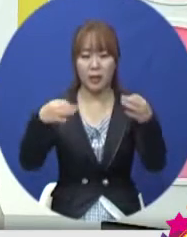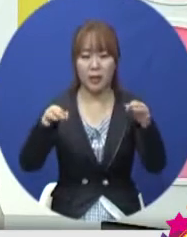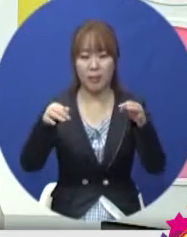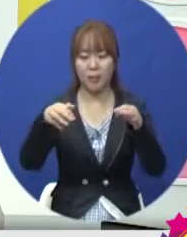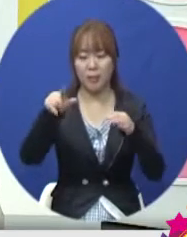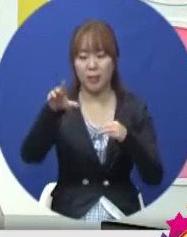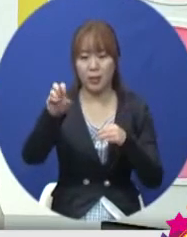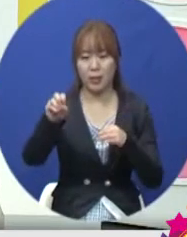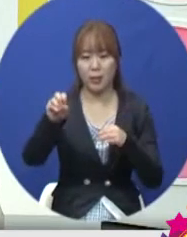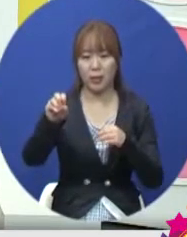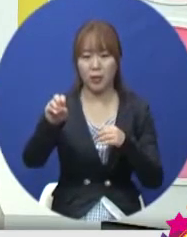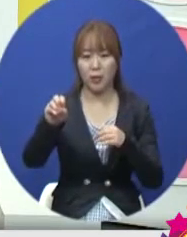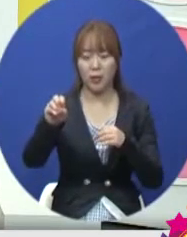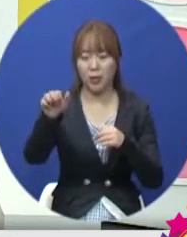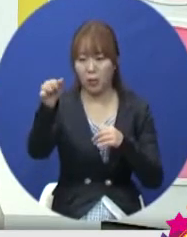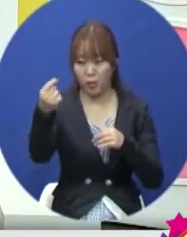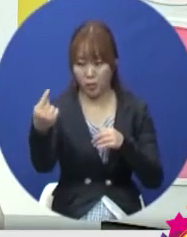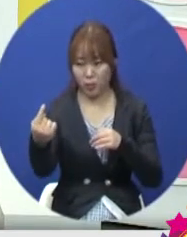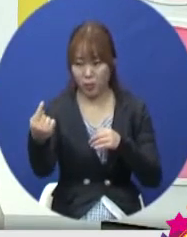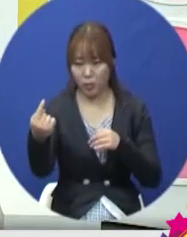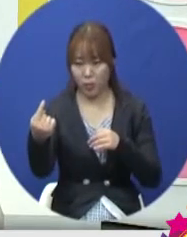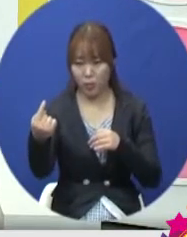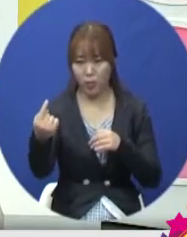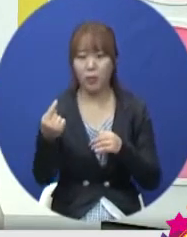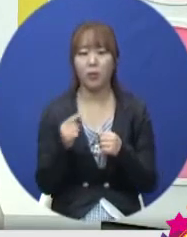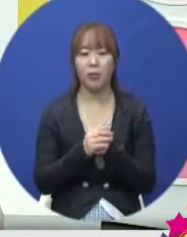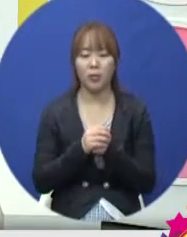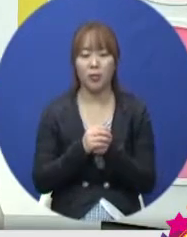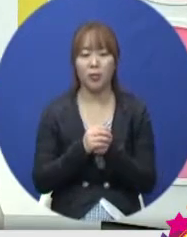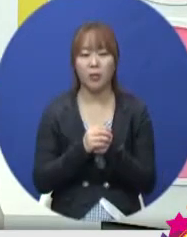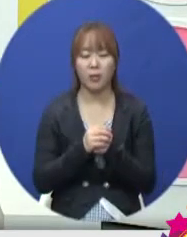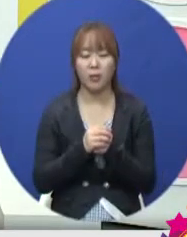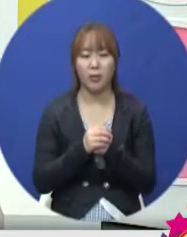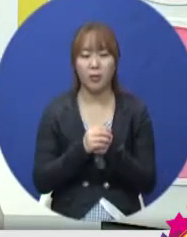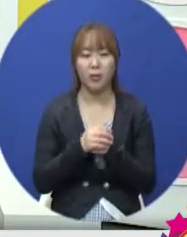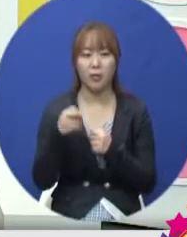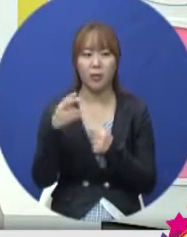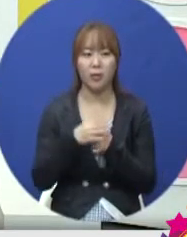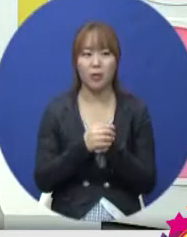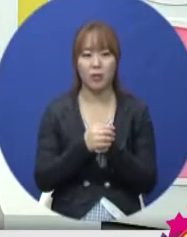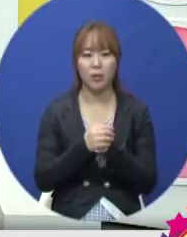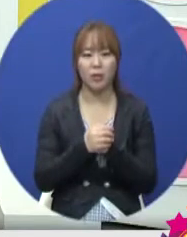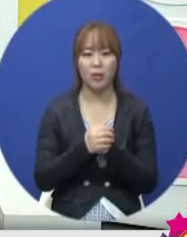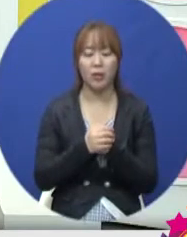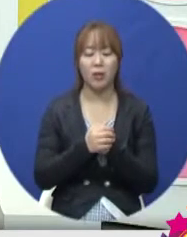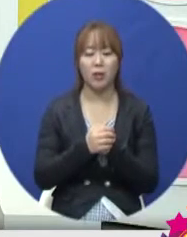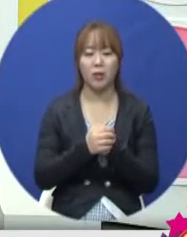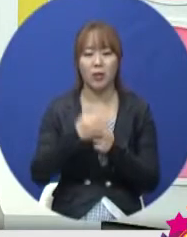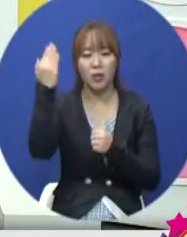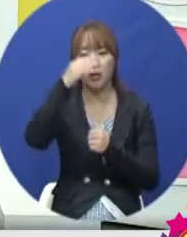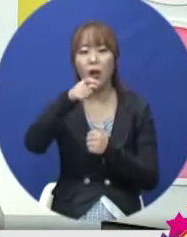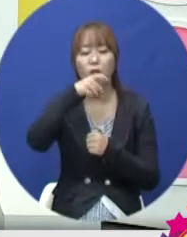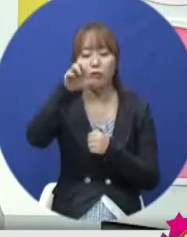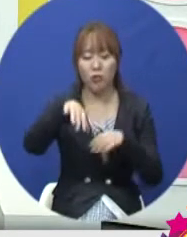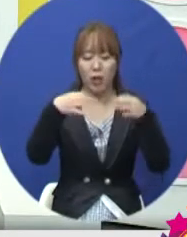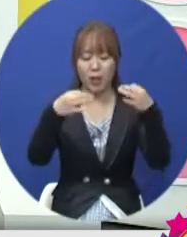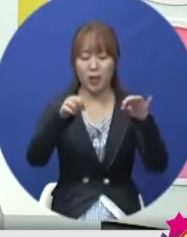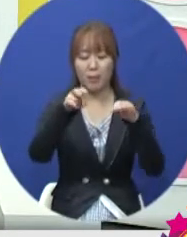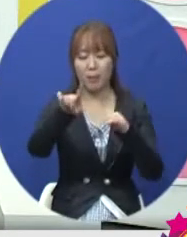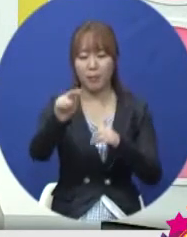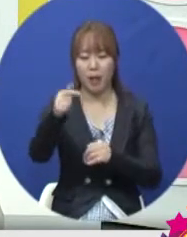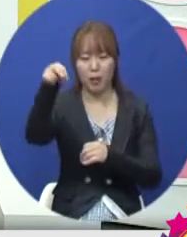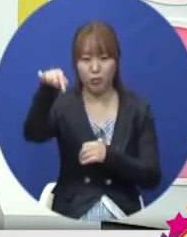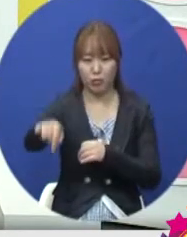영암의 김창옥 씨. 김창호. 예. 예, 호호. 네. 그 다음에 여수의 김만수. 어?